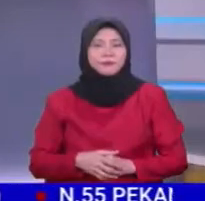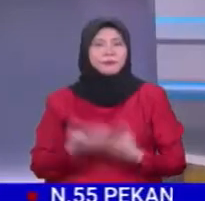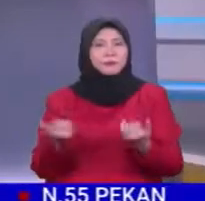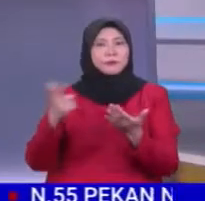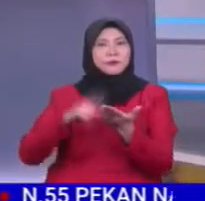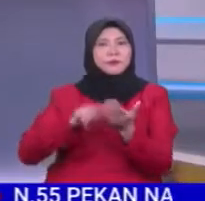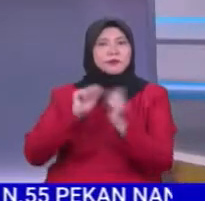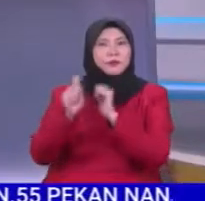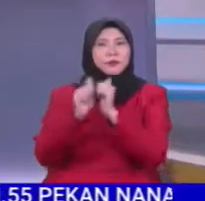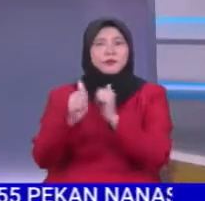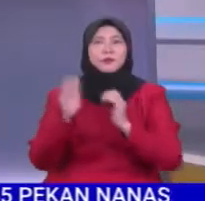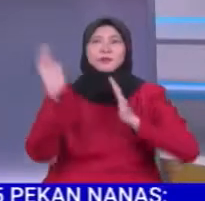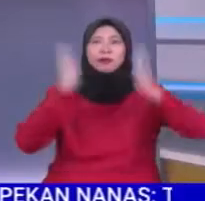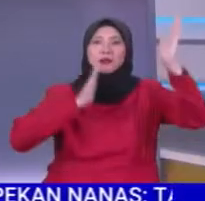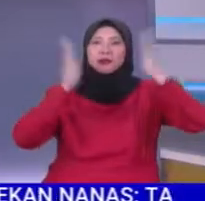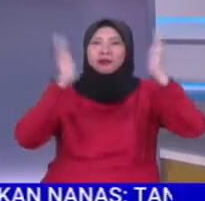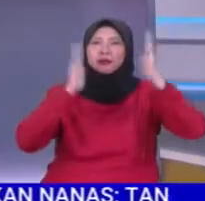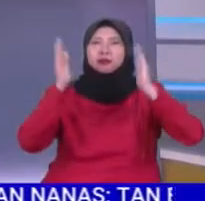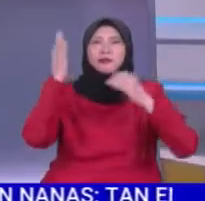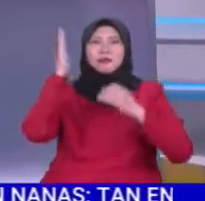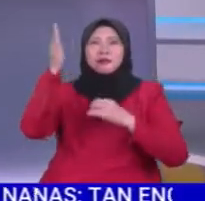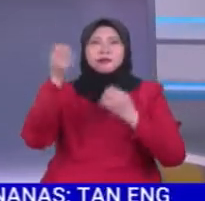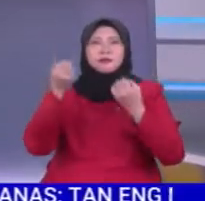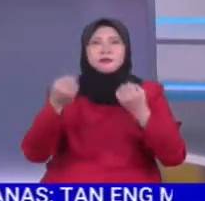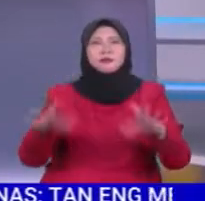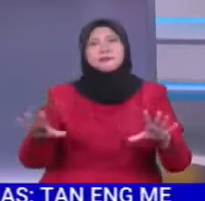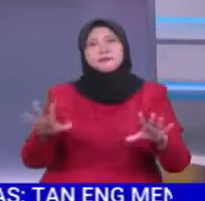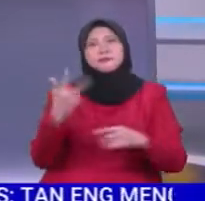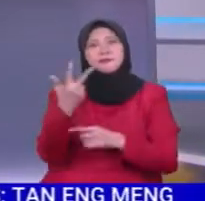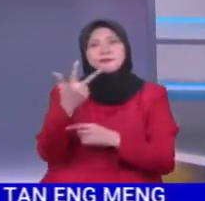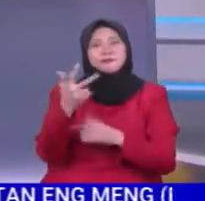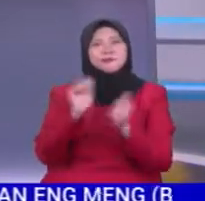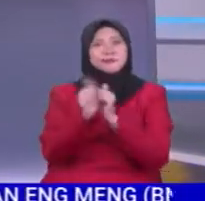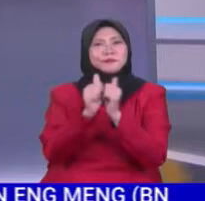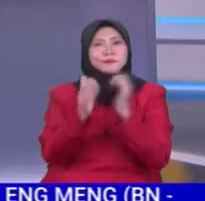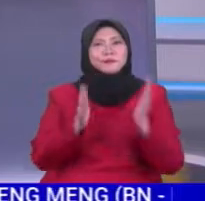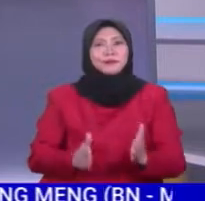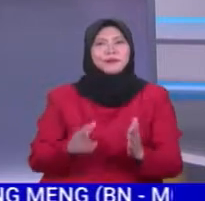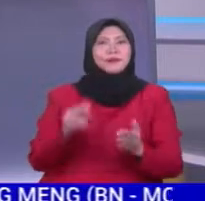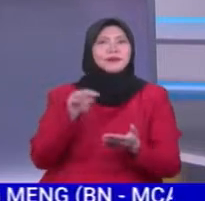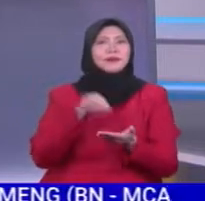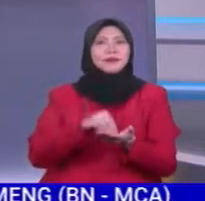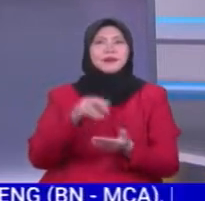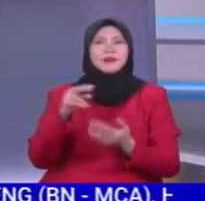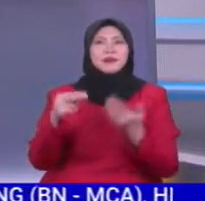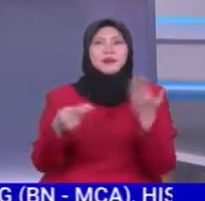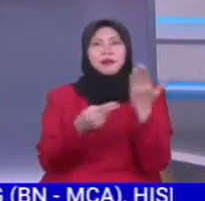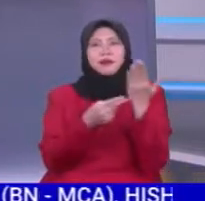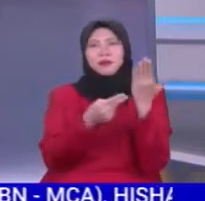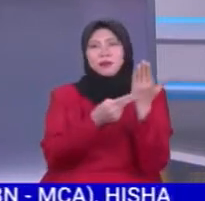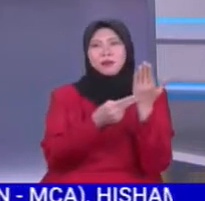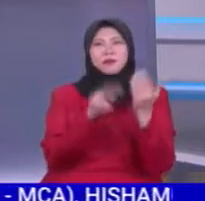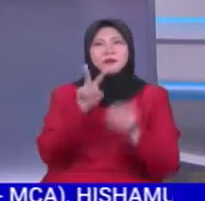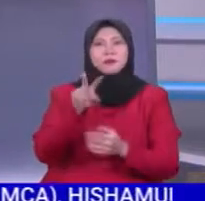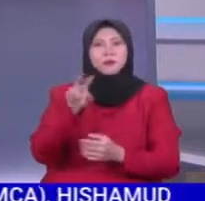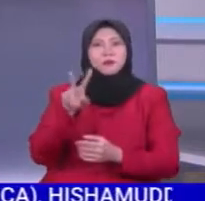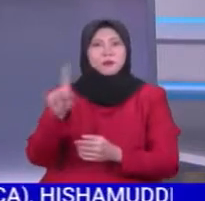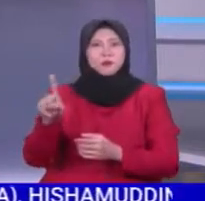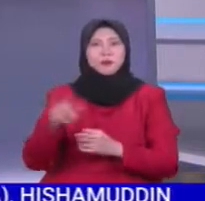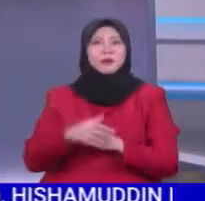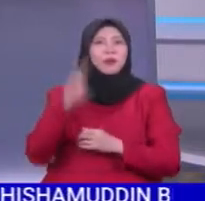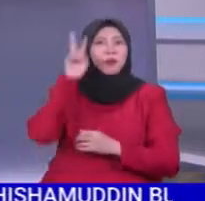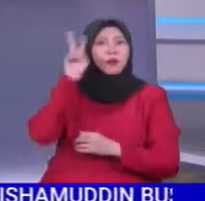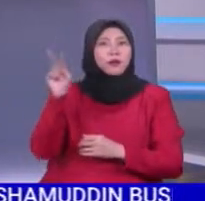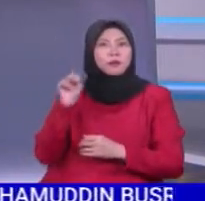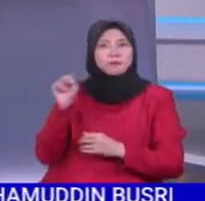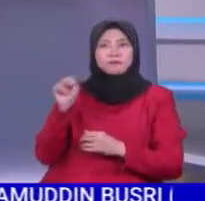Keperkembangan sukan, Malaysia bakal kehilangan 3 kilauan emas di Sukan Si Hanoi 2021 selepas tuan rumah Vietnam memutuskan